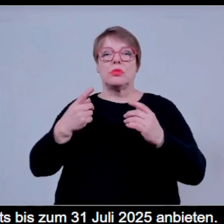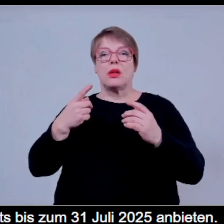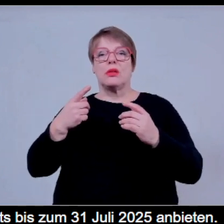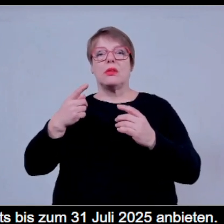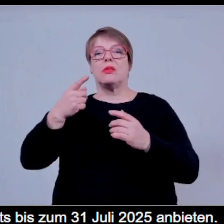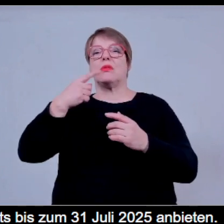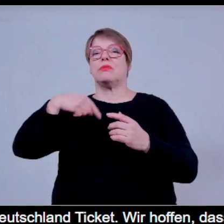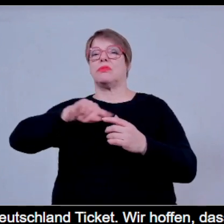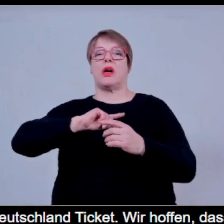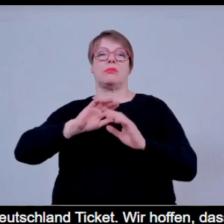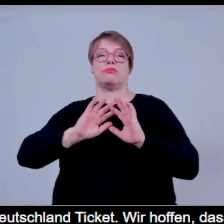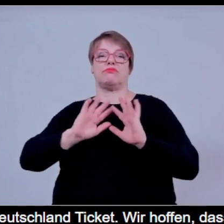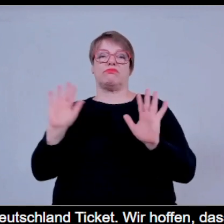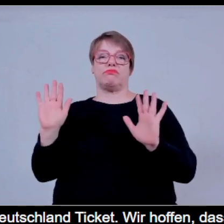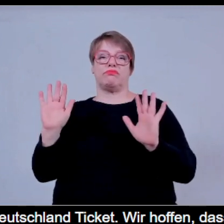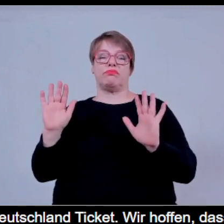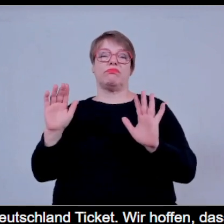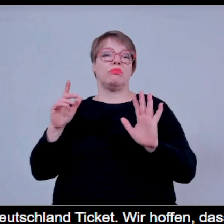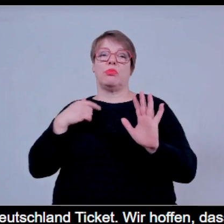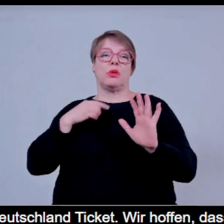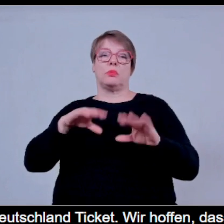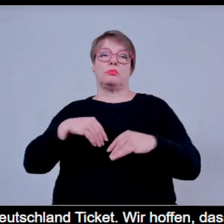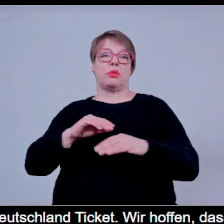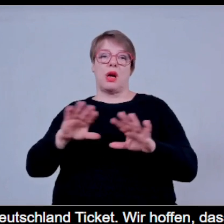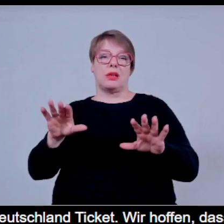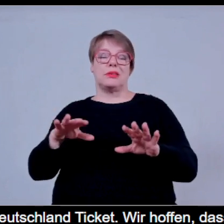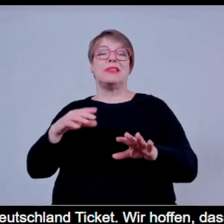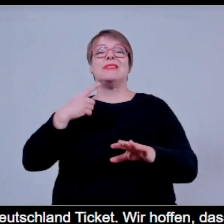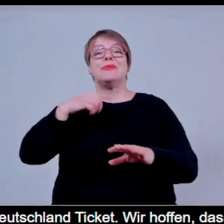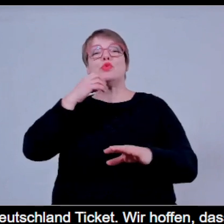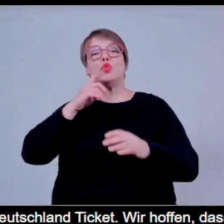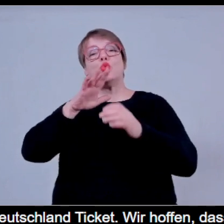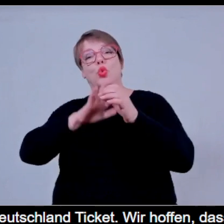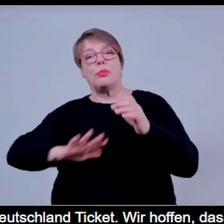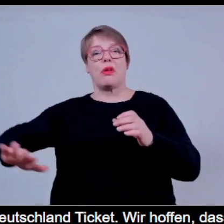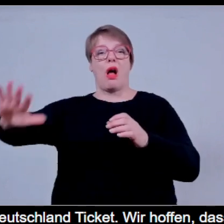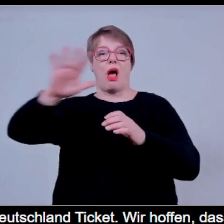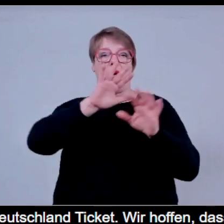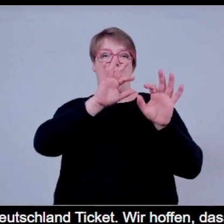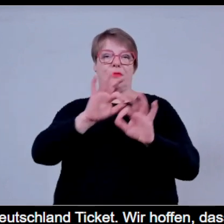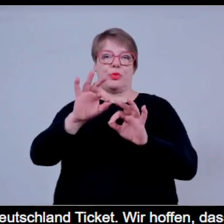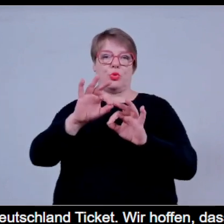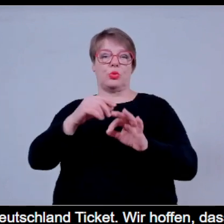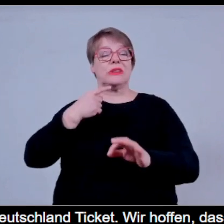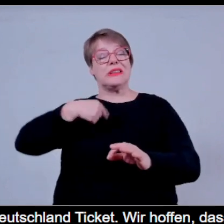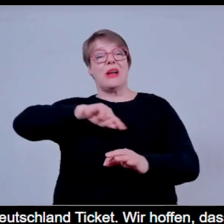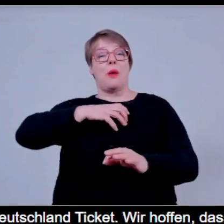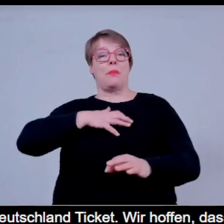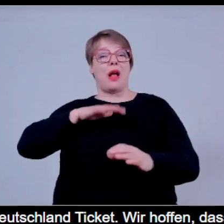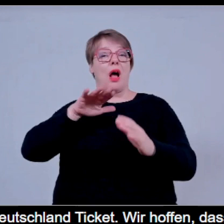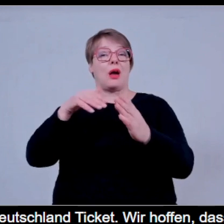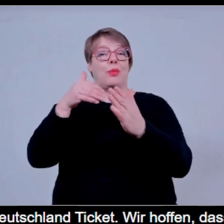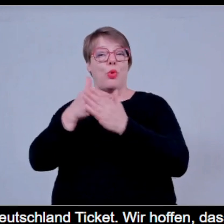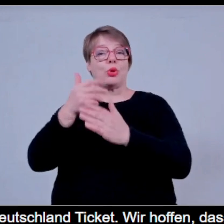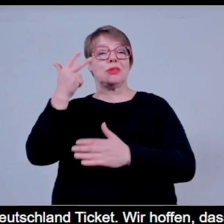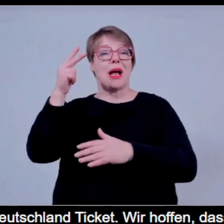Und die brauchen Sicherheit und das deutschlandweit. Ja, es gibt auch nach wie vor viele große Unsicherheiten. Und wir brauchen